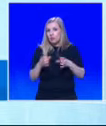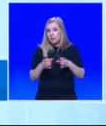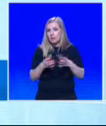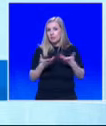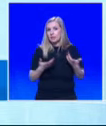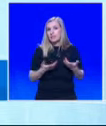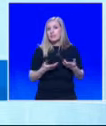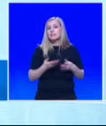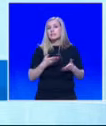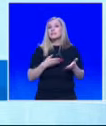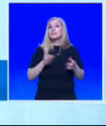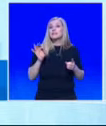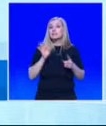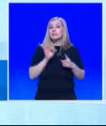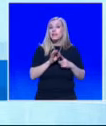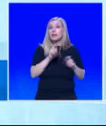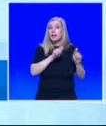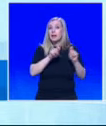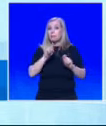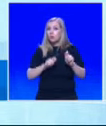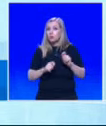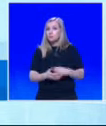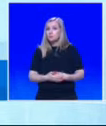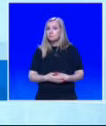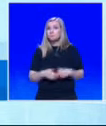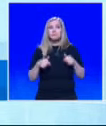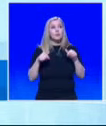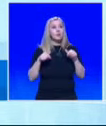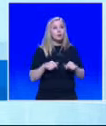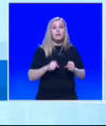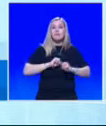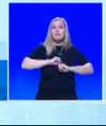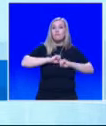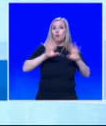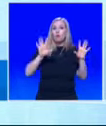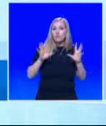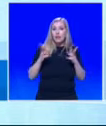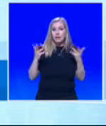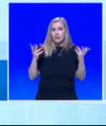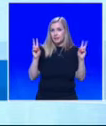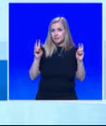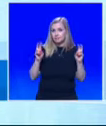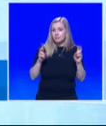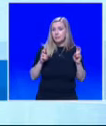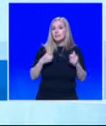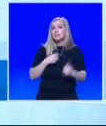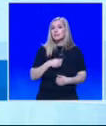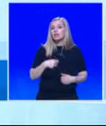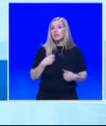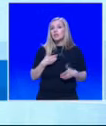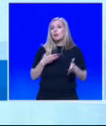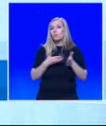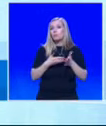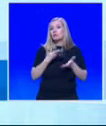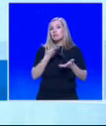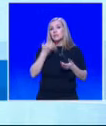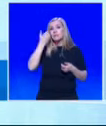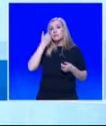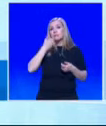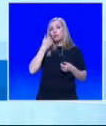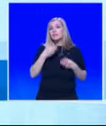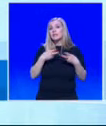демонтаж, цел ремонт. И всичко това са фойерверки, които, за съжаление, отново опозицията използва да скрие